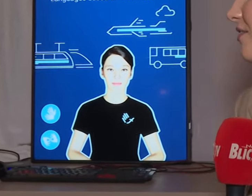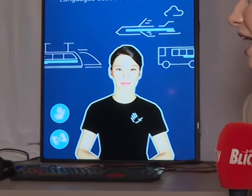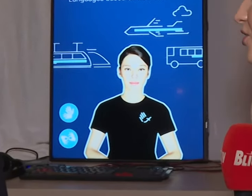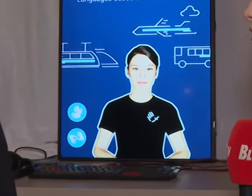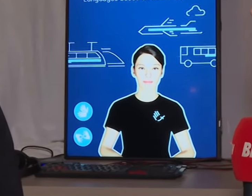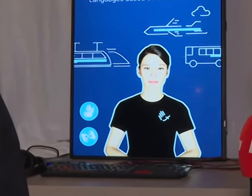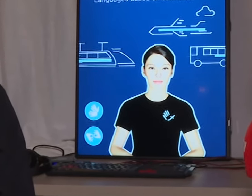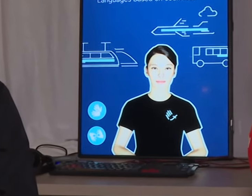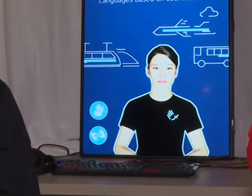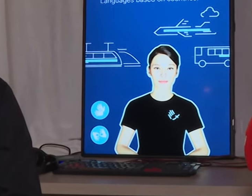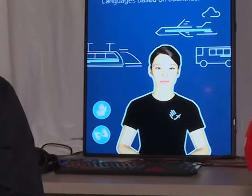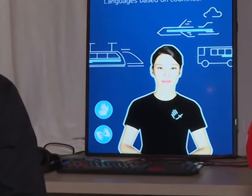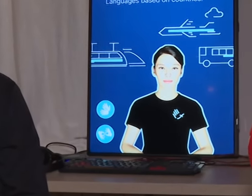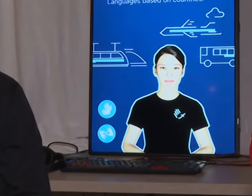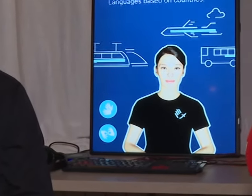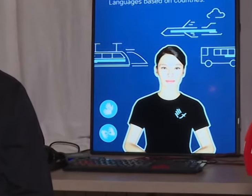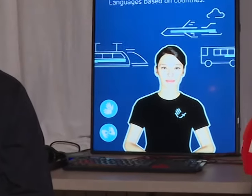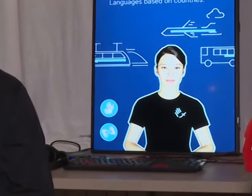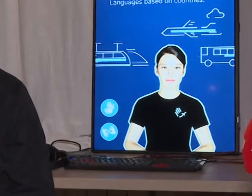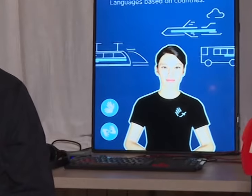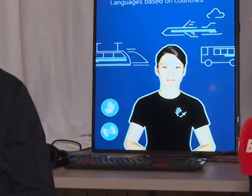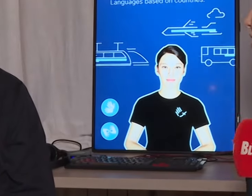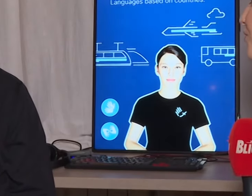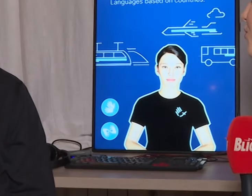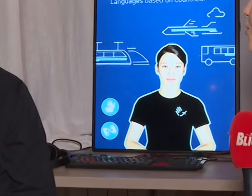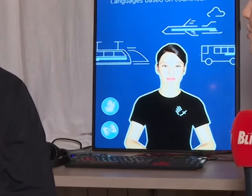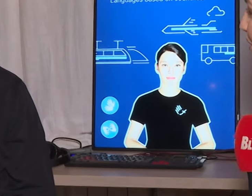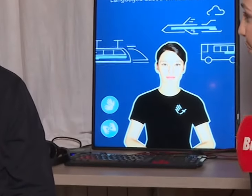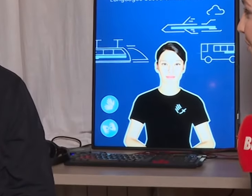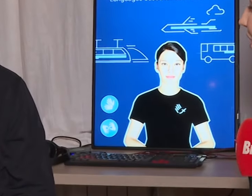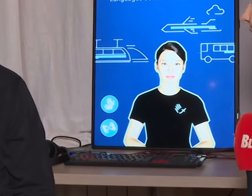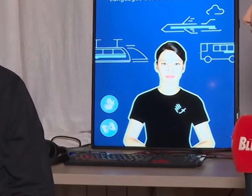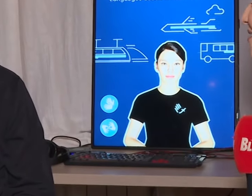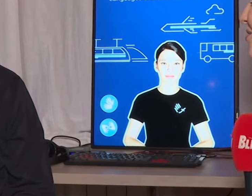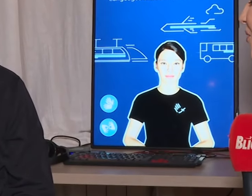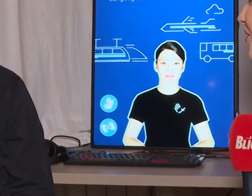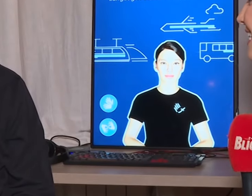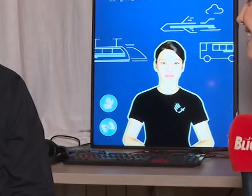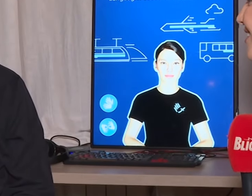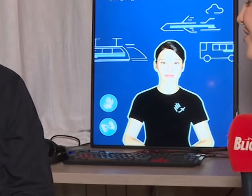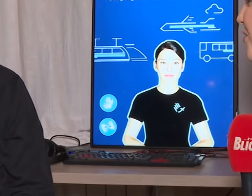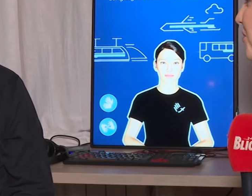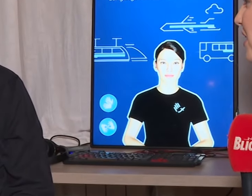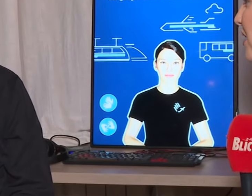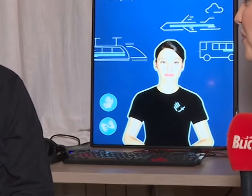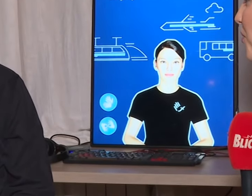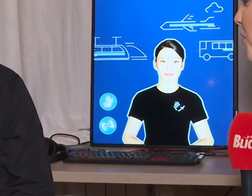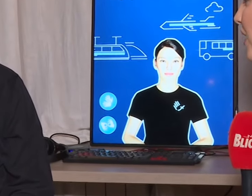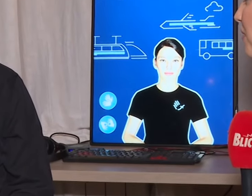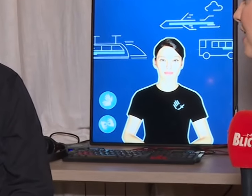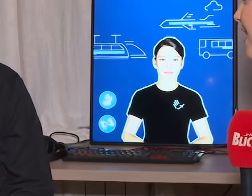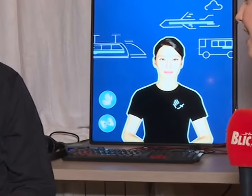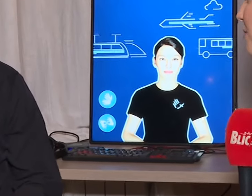osnivača ovog start-upa Sajnavatar, Uroš Milenković. Uroš, dobro jutro. Hvala vam što govorite za naš jutarnji